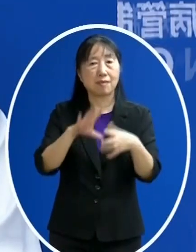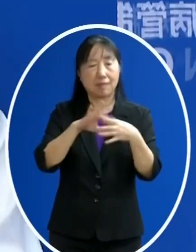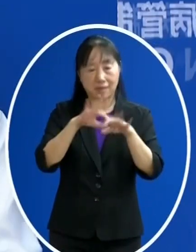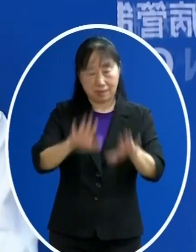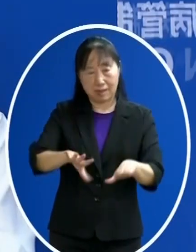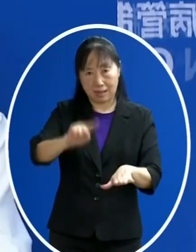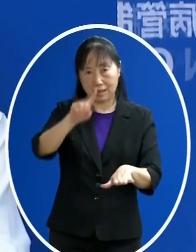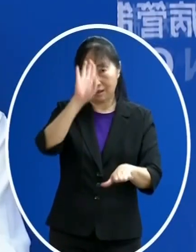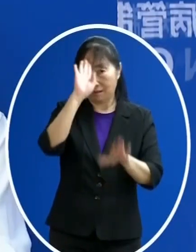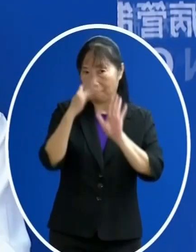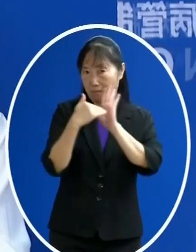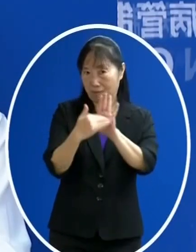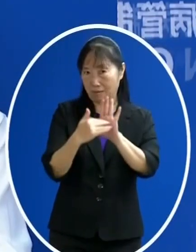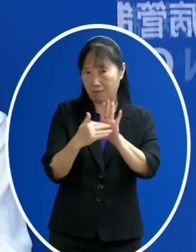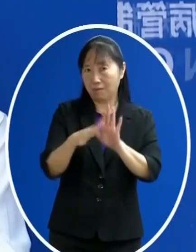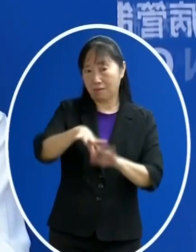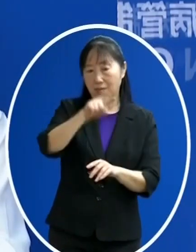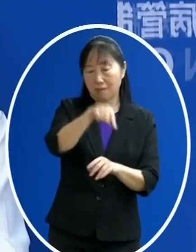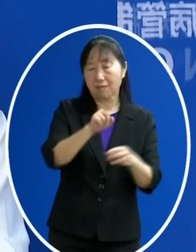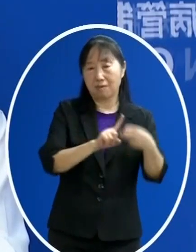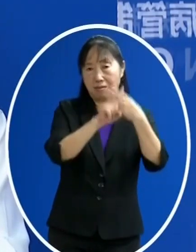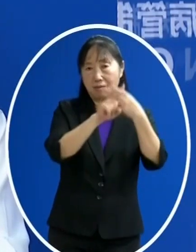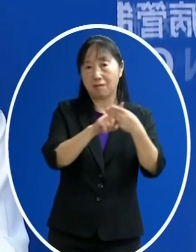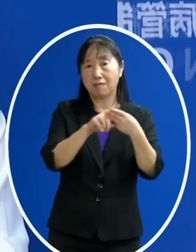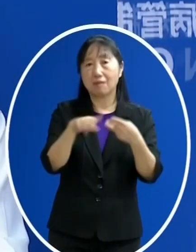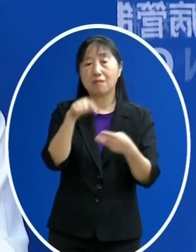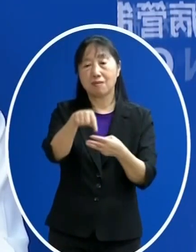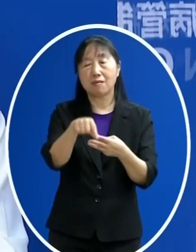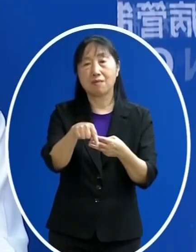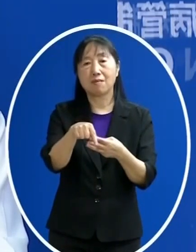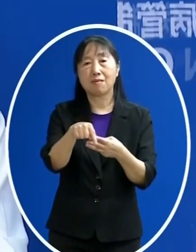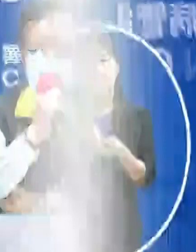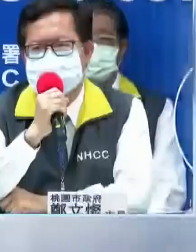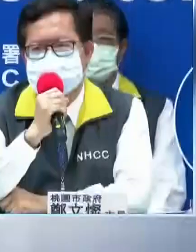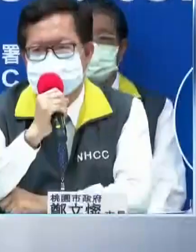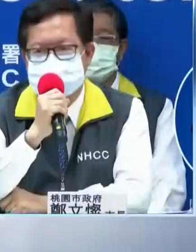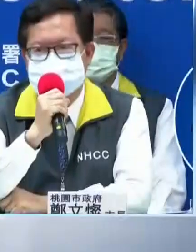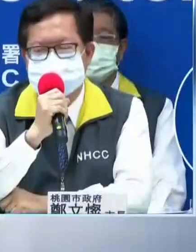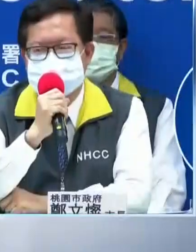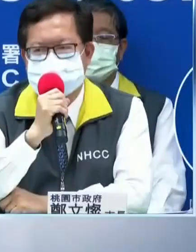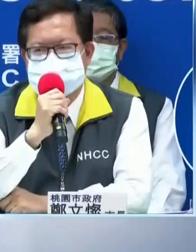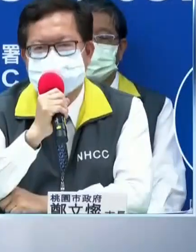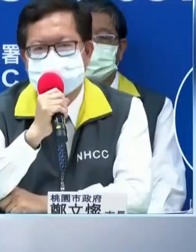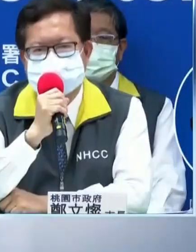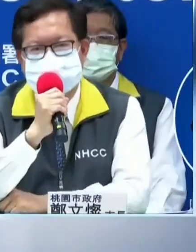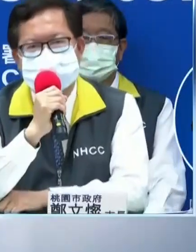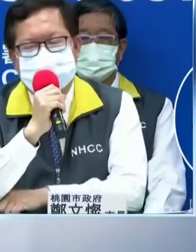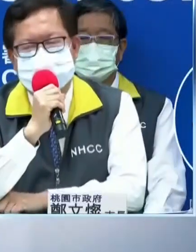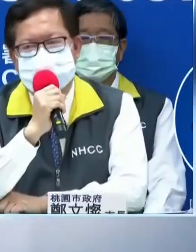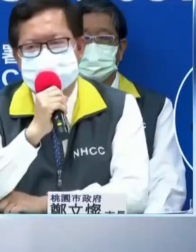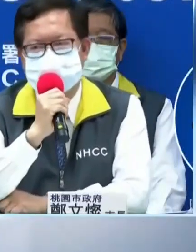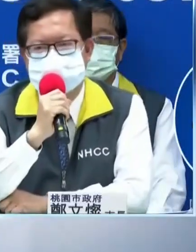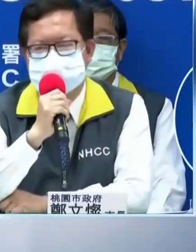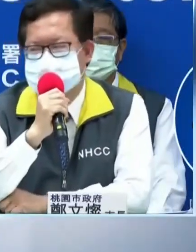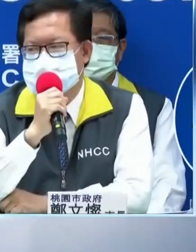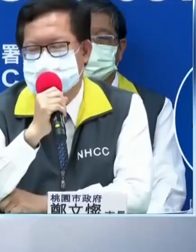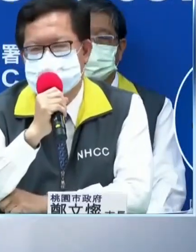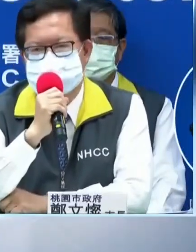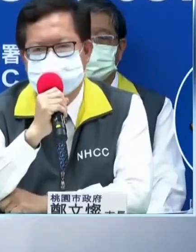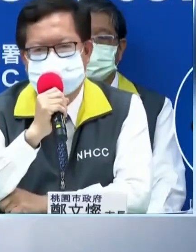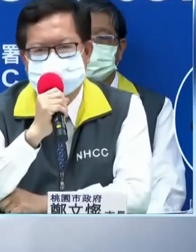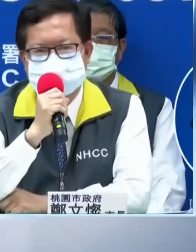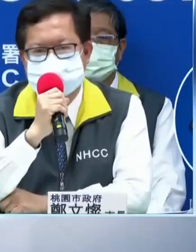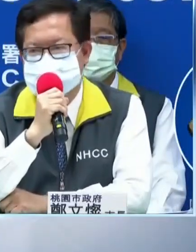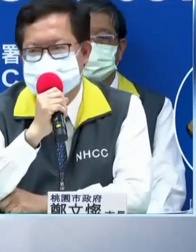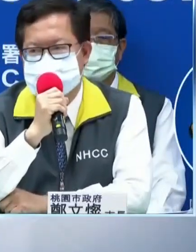先。 好，另外呢，那个桃园市长郑文灿也提到因为这个布桃的状况呢，因此让先前在疫情还比较严谨的时候，许多外县